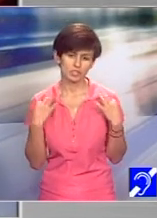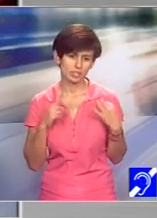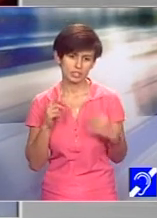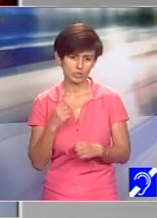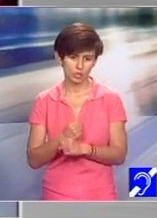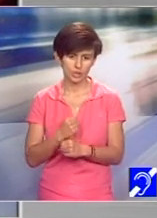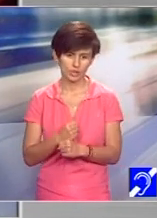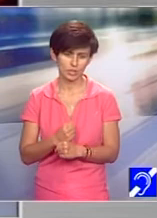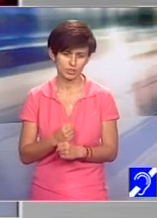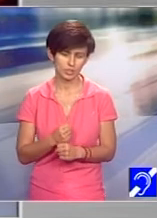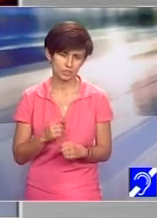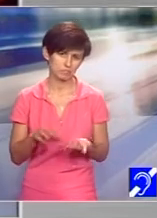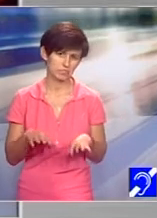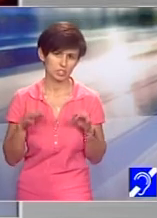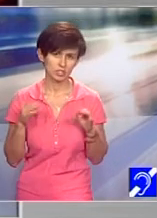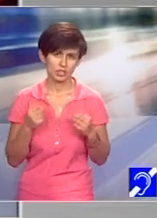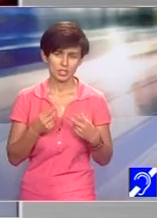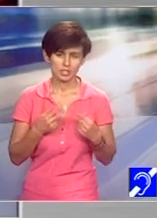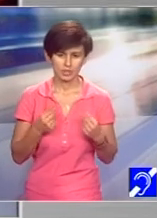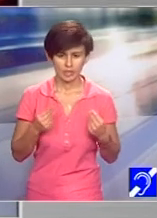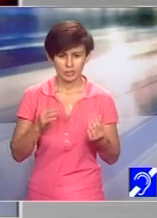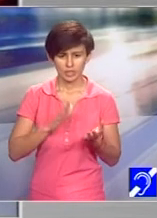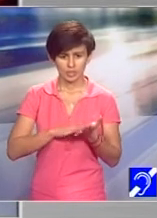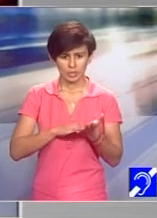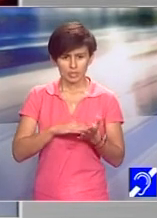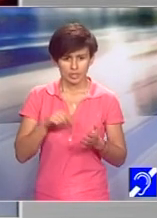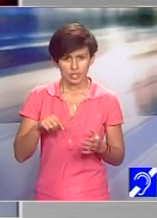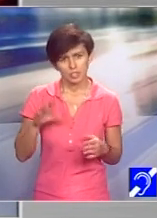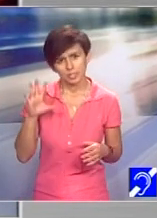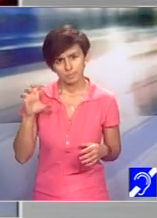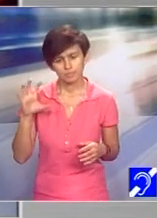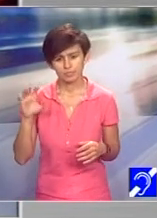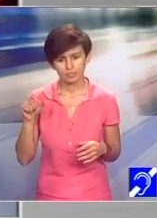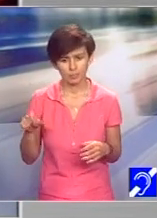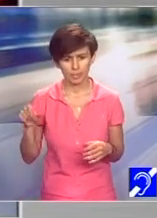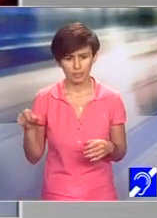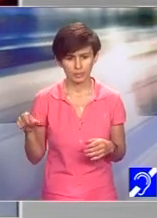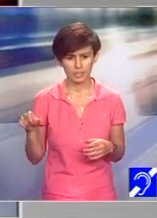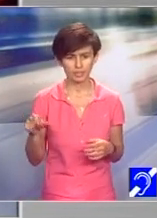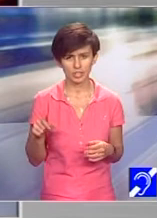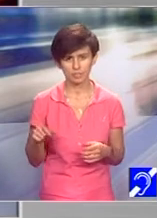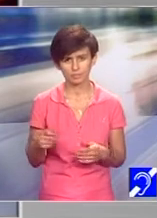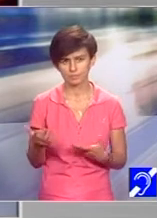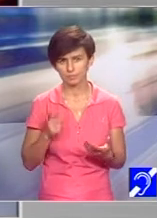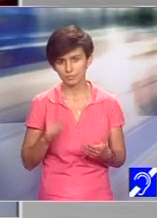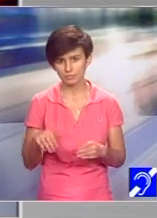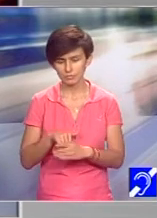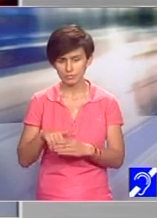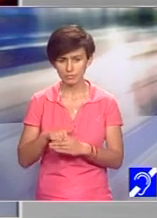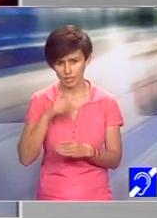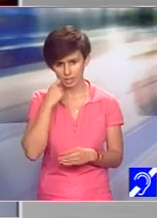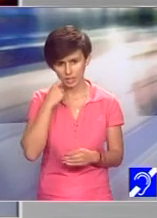ajute. S-au găsit motive, să zic. Acele 500 de posturi la Cluj reveneau 32, care cât de cât